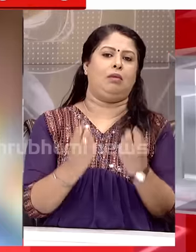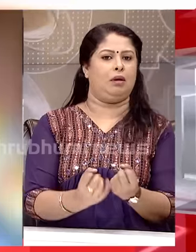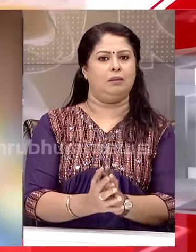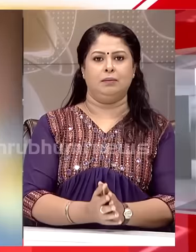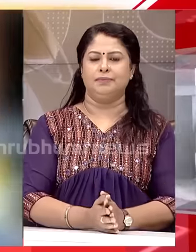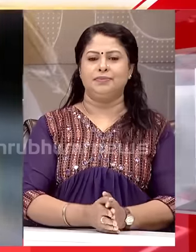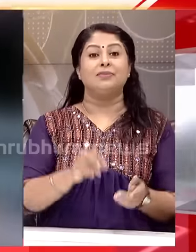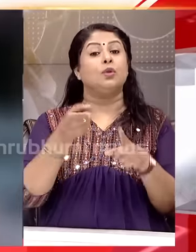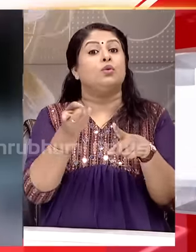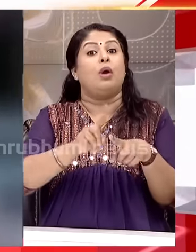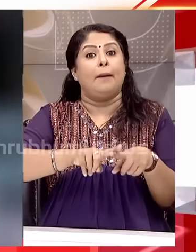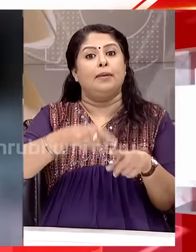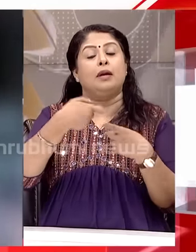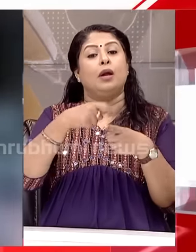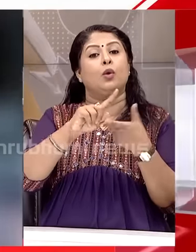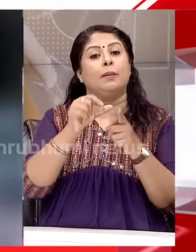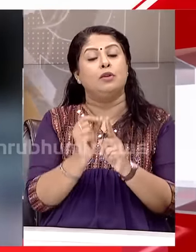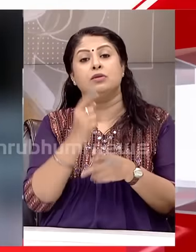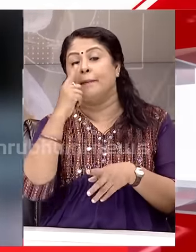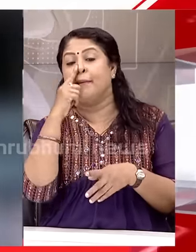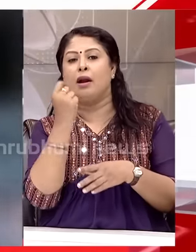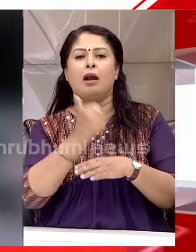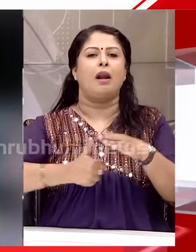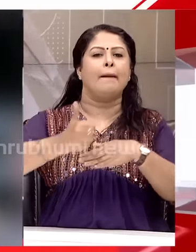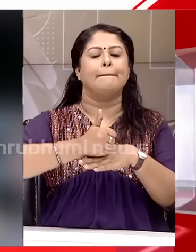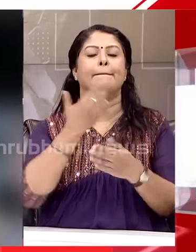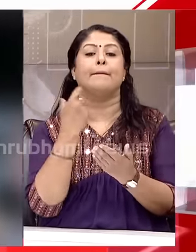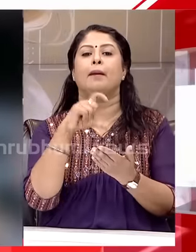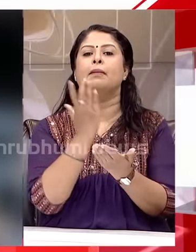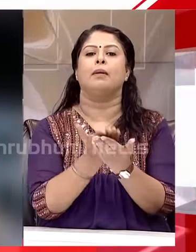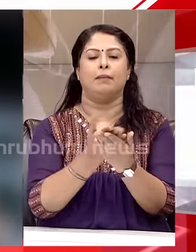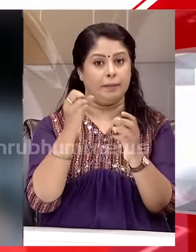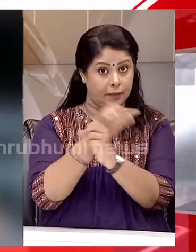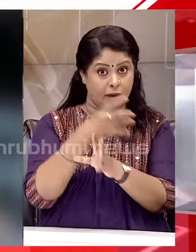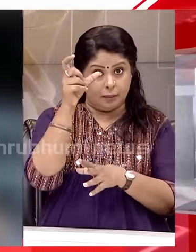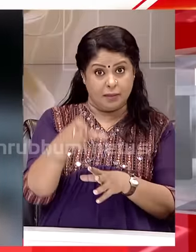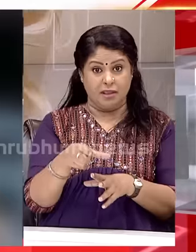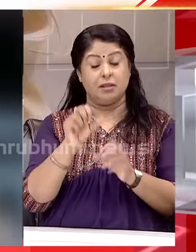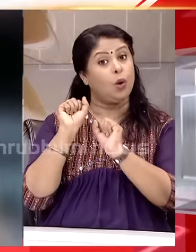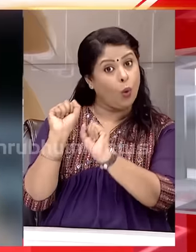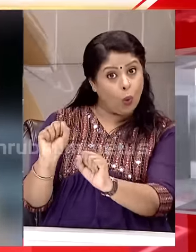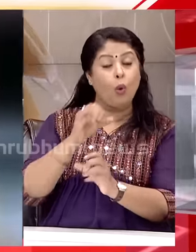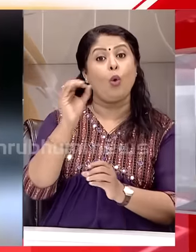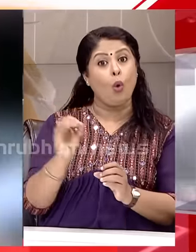പാടുള്ളൂ. സംഭവത്തിൽ KUWJ വനിതാ കമ്മീഷന് പരാതി നൽകും. മാധ്യമപ്രവർത്തകയുടെ